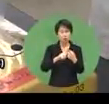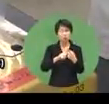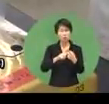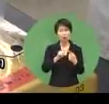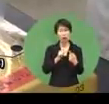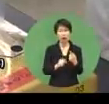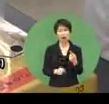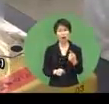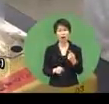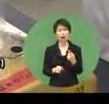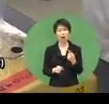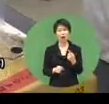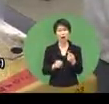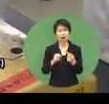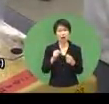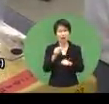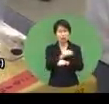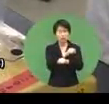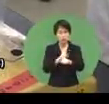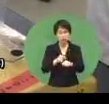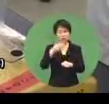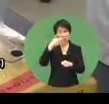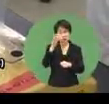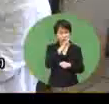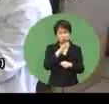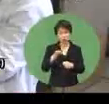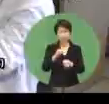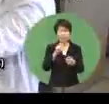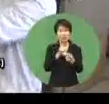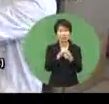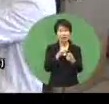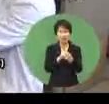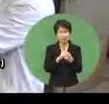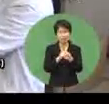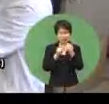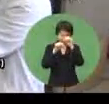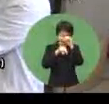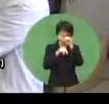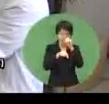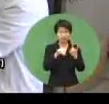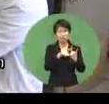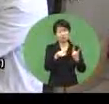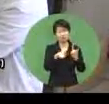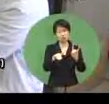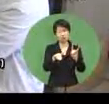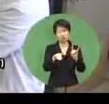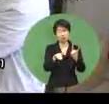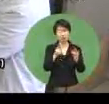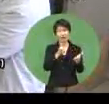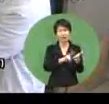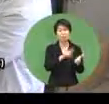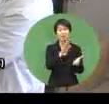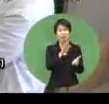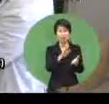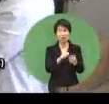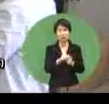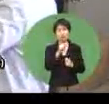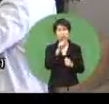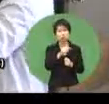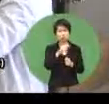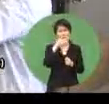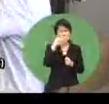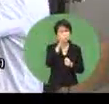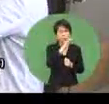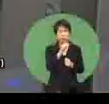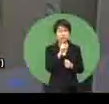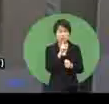では特定の食品に対して細菌の基準を定めています。でその特定の食品